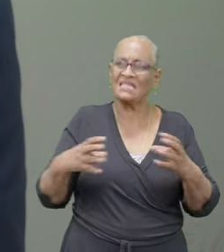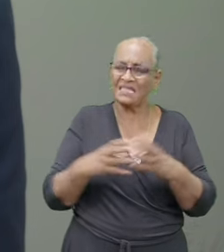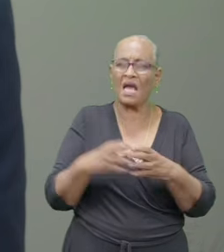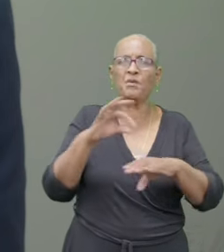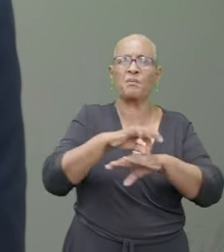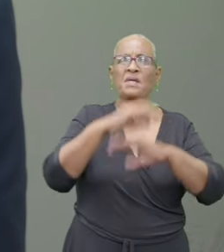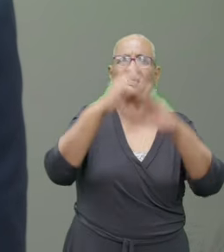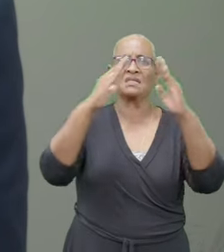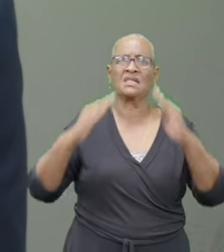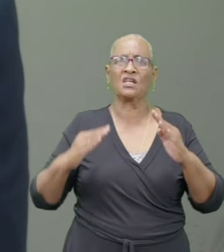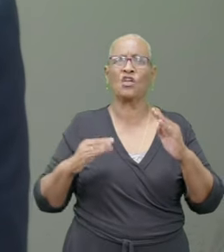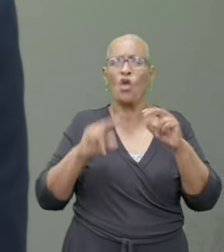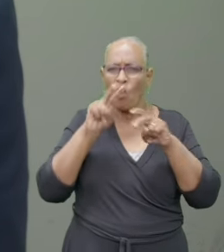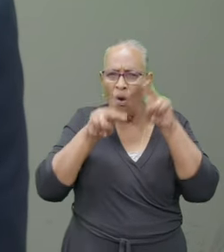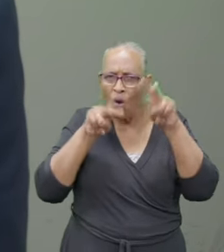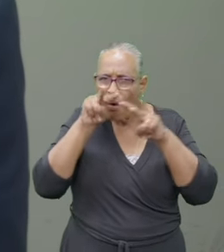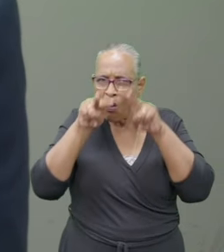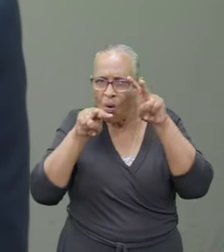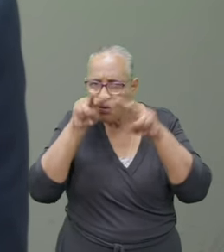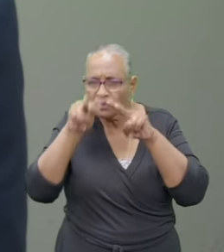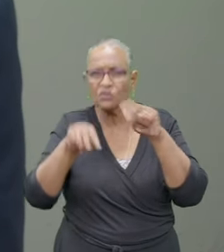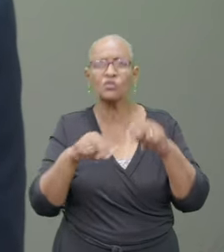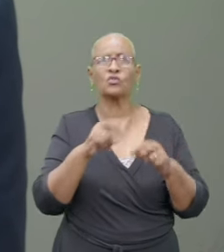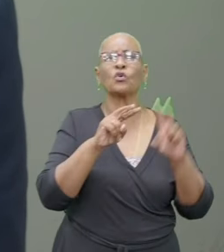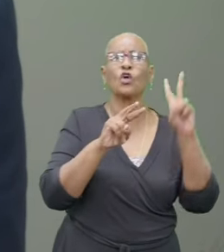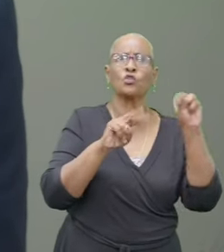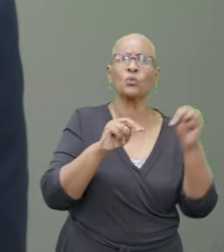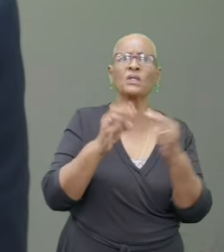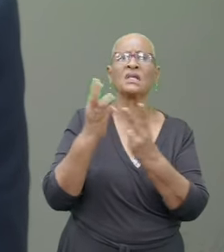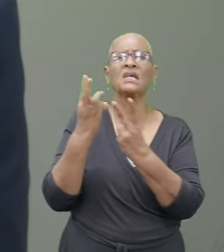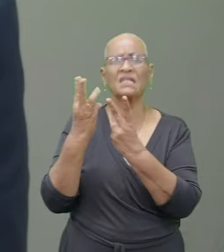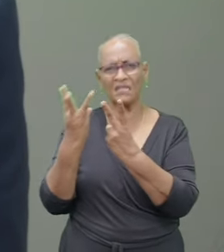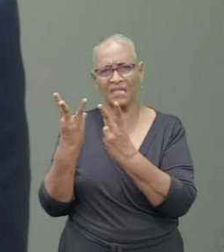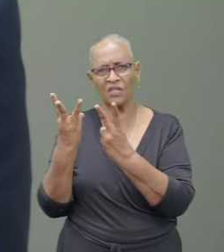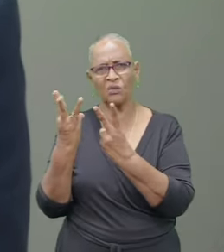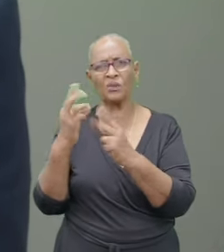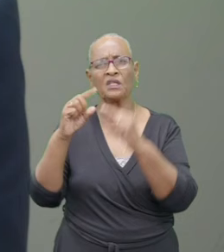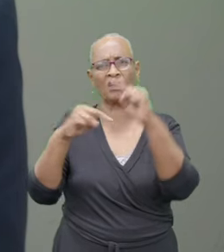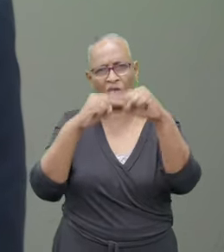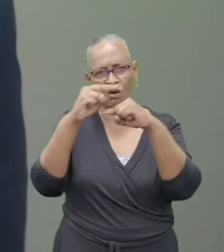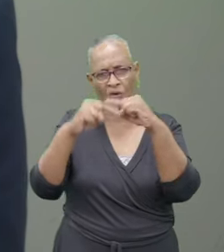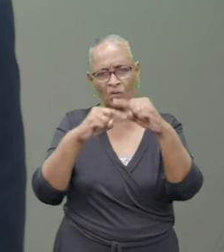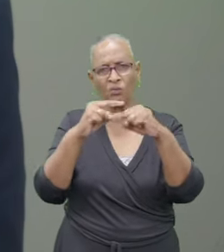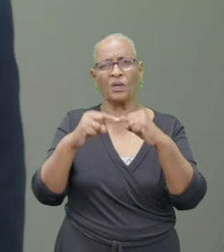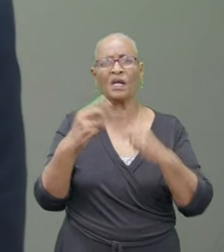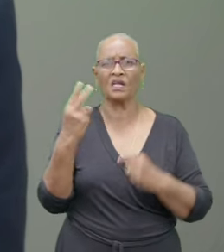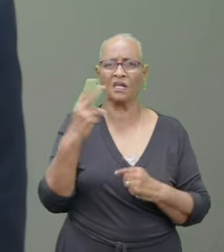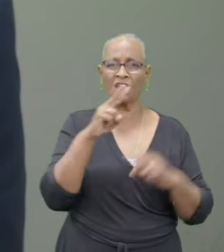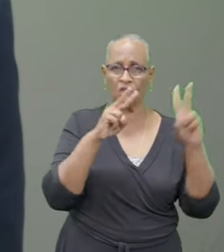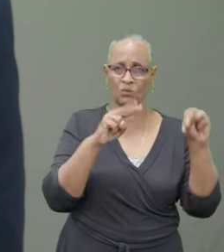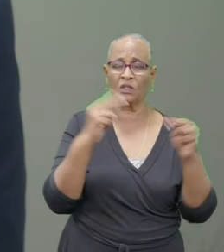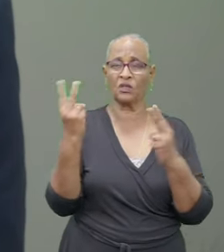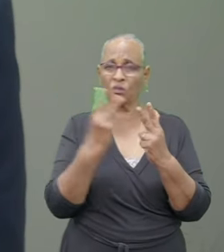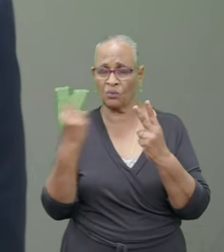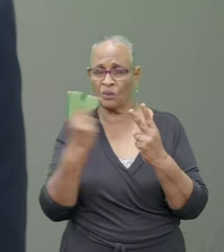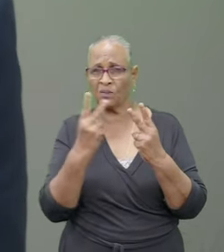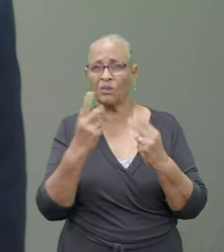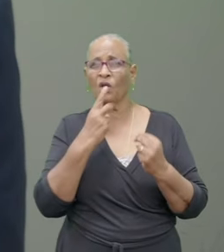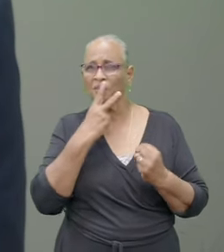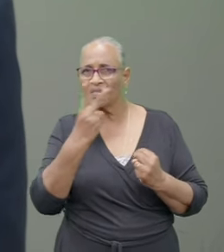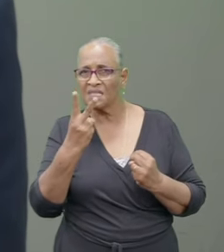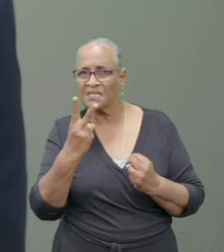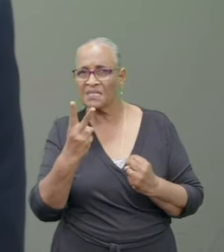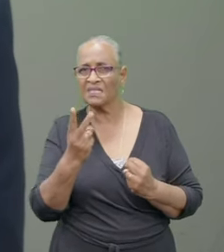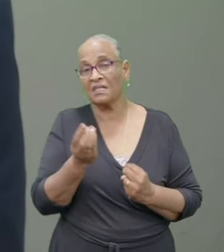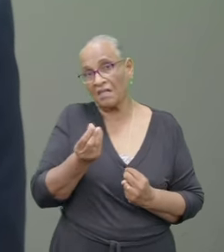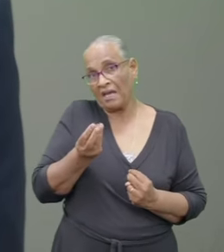een interventie hebben moeten plegen in 2023 op basis van de ontwikkelingen in 2022. Om middels een